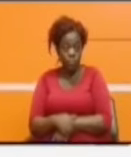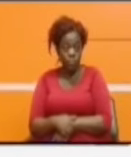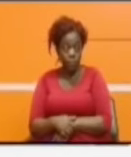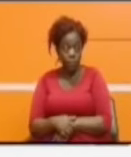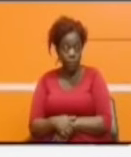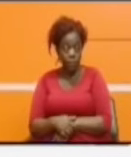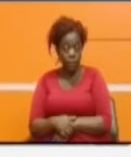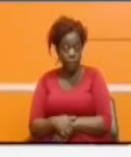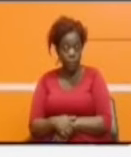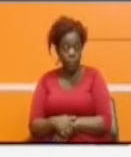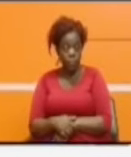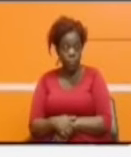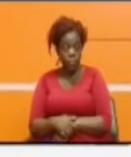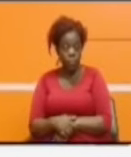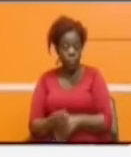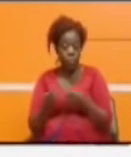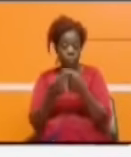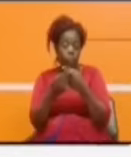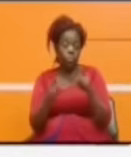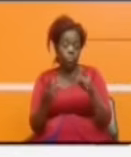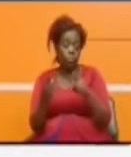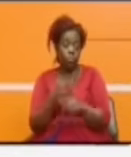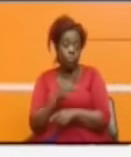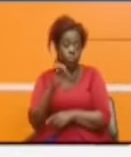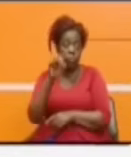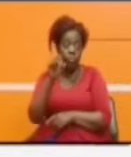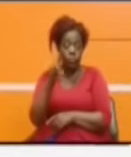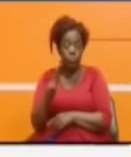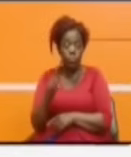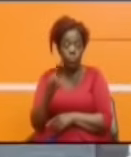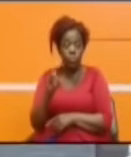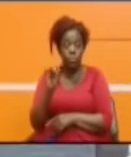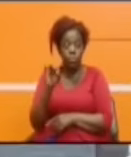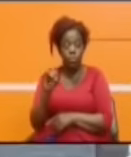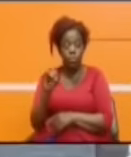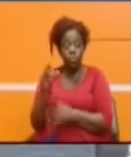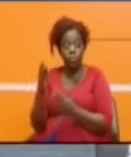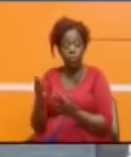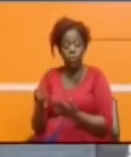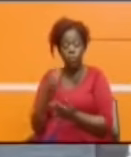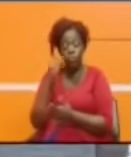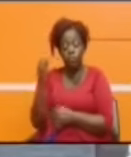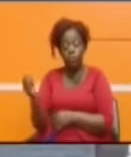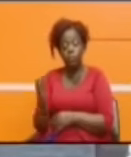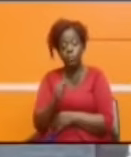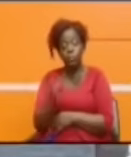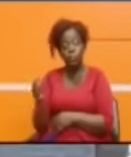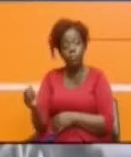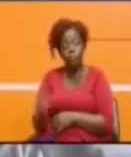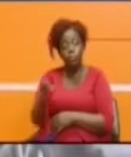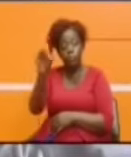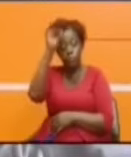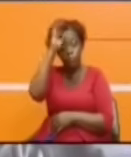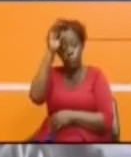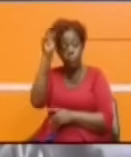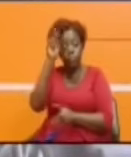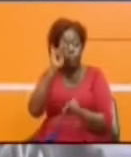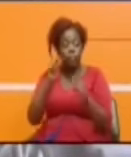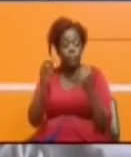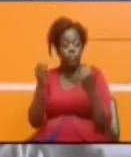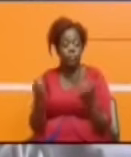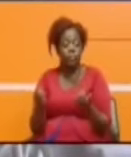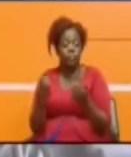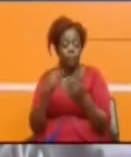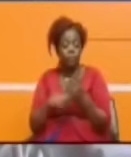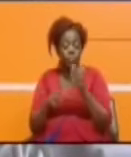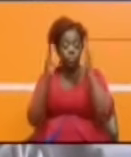magye. Different from Idi Amin and the colonialists who are recruiting illiterate people. Mu kiseera kino